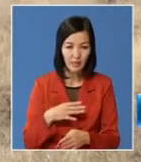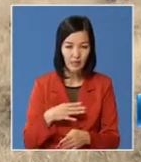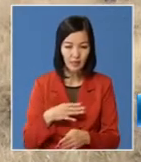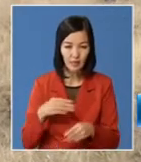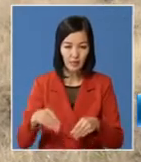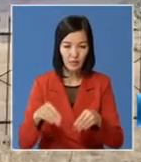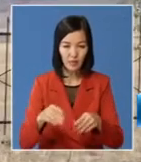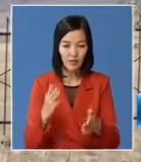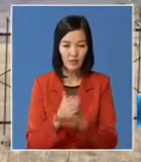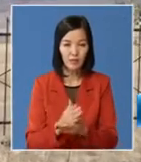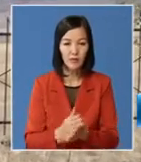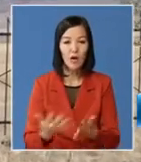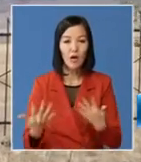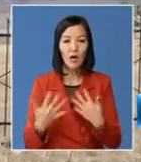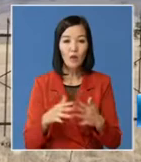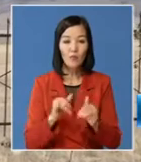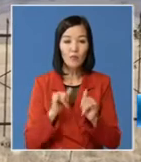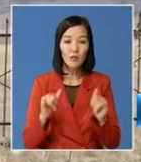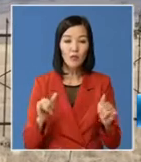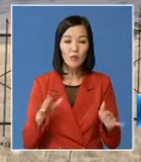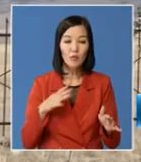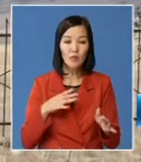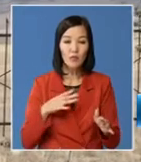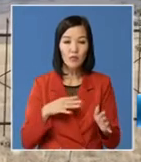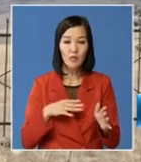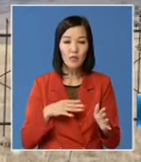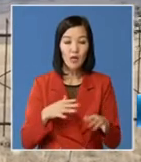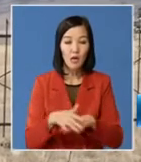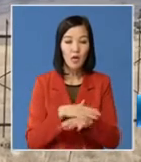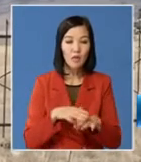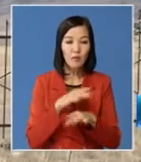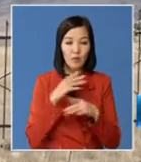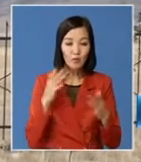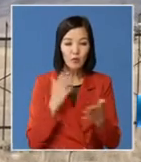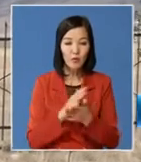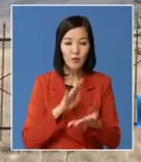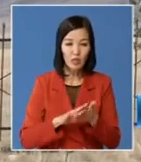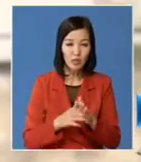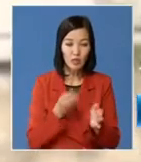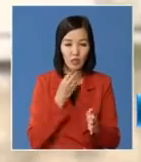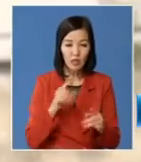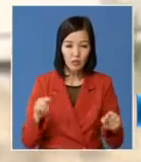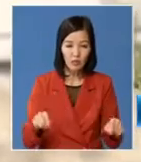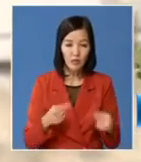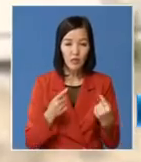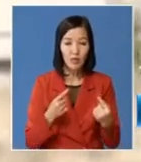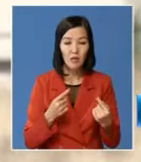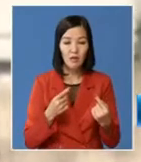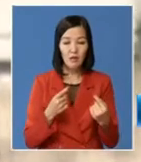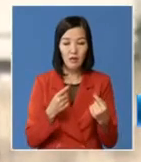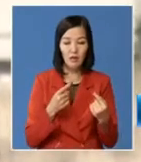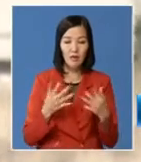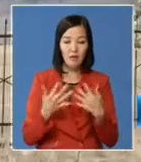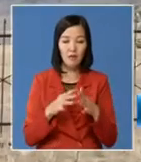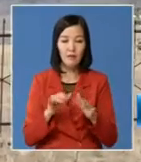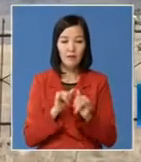егіп жатырмыз. Ауылымыз көркейіп біледі, өсіп біледі халқымыз, жағдайы жақсарып біледі. Енді сол ауылымызды